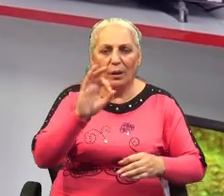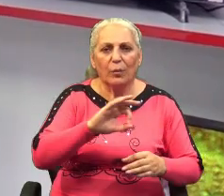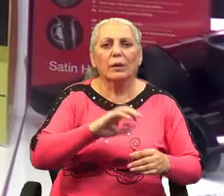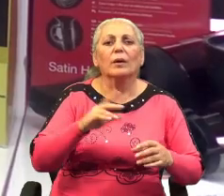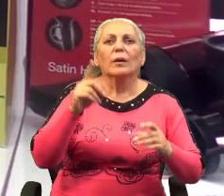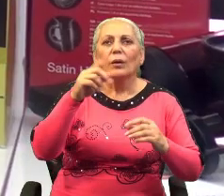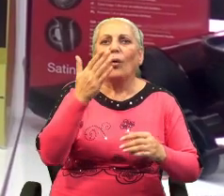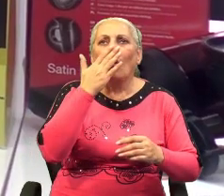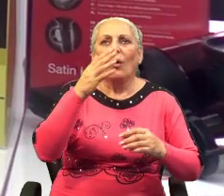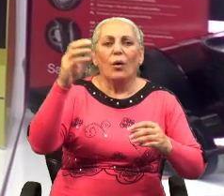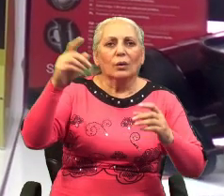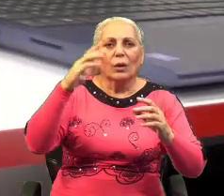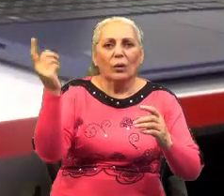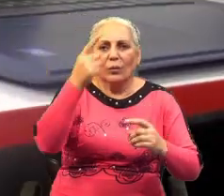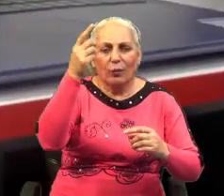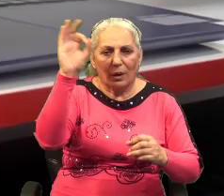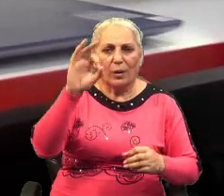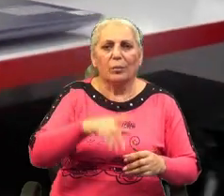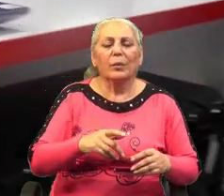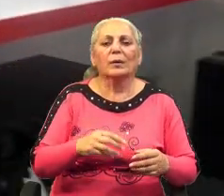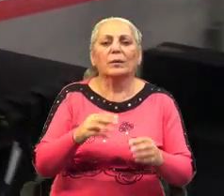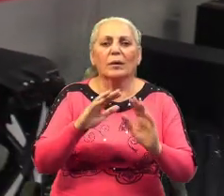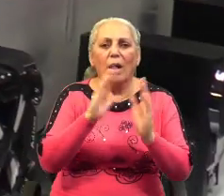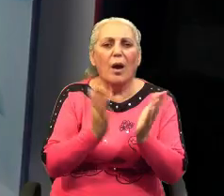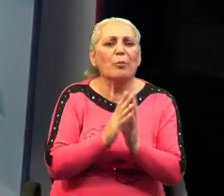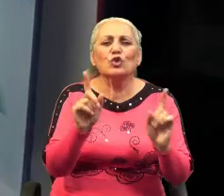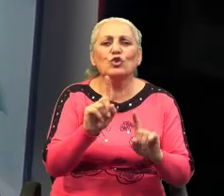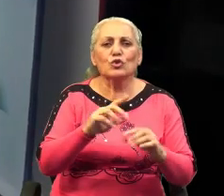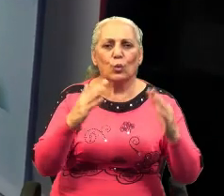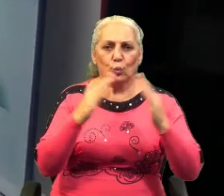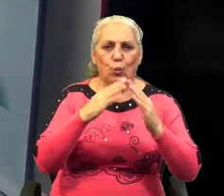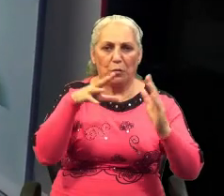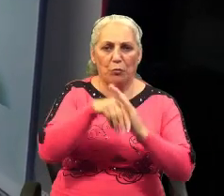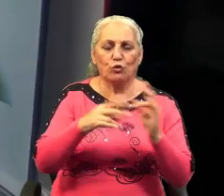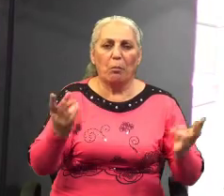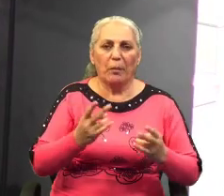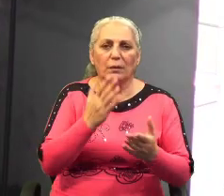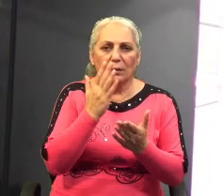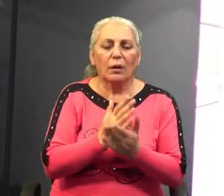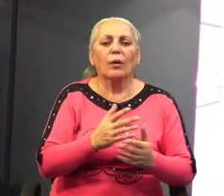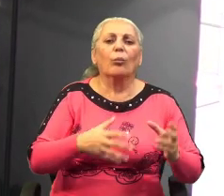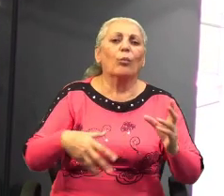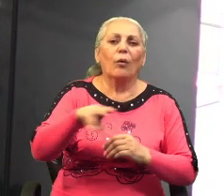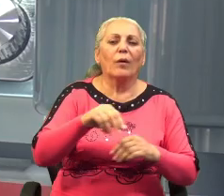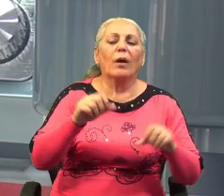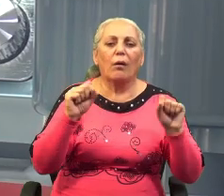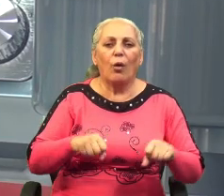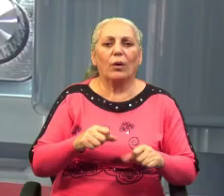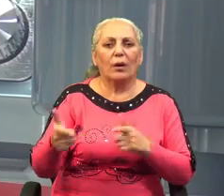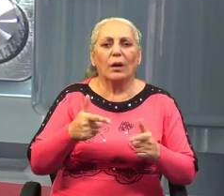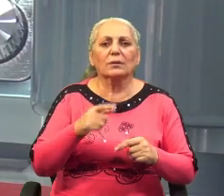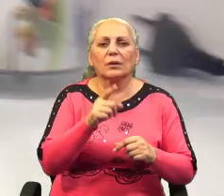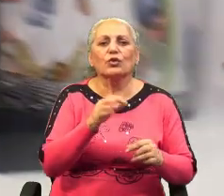հեռուստացույցներ և այլ ապրանքներ։ Մի խոսքով, այն ամենը, ինչ անհրաժեշտ է ձեր բնակարանին, իսկ խորհրդատու վաճառողները կօգնեն կատարել ճիշտ ընտրություն ներկայացված